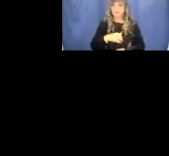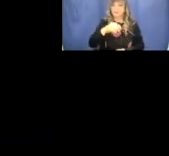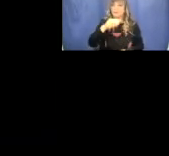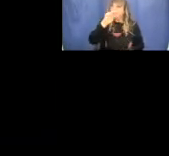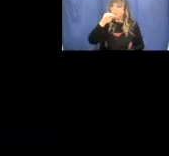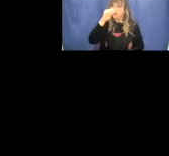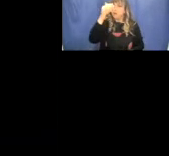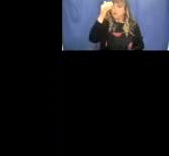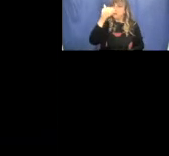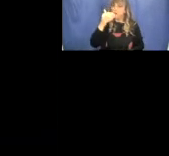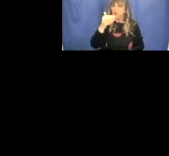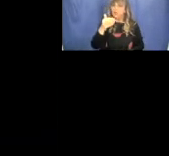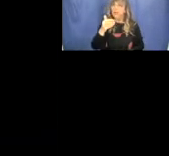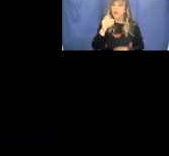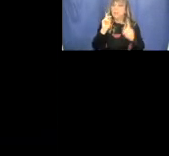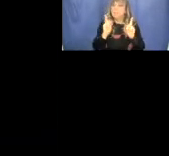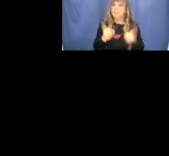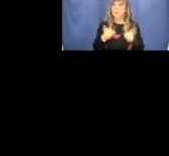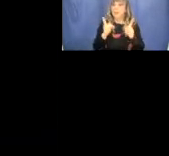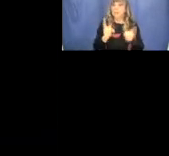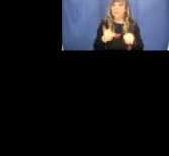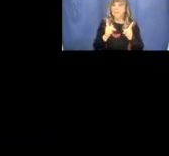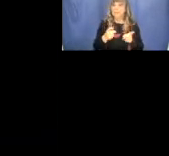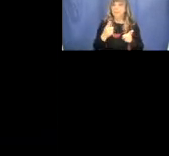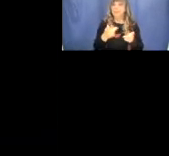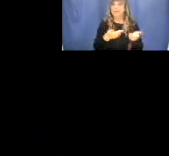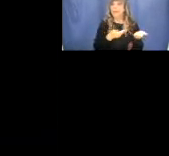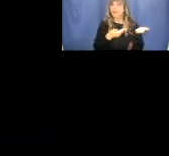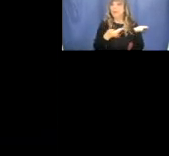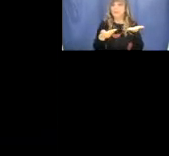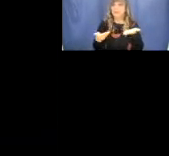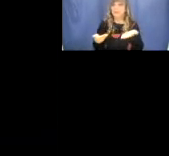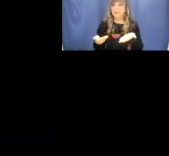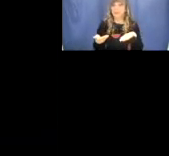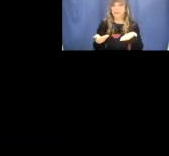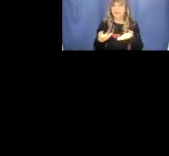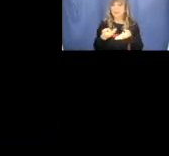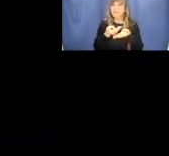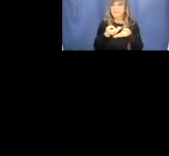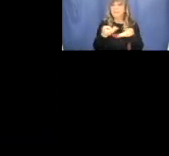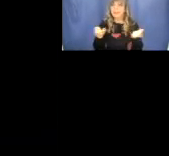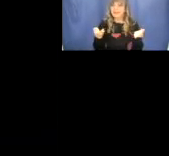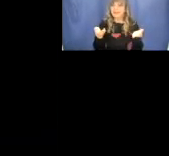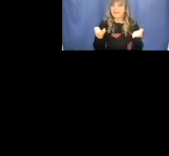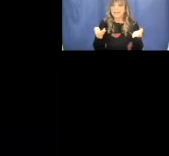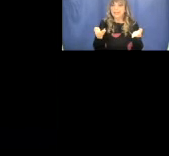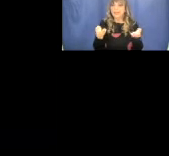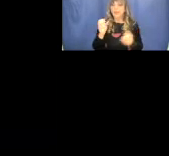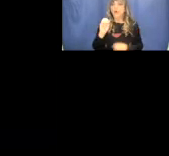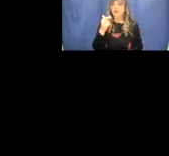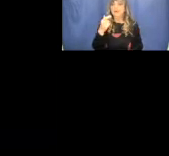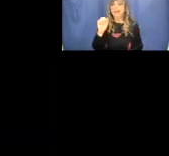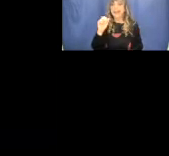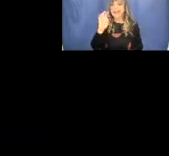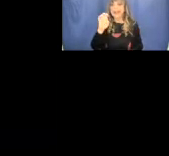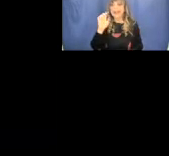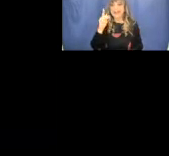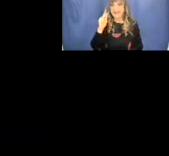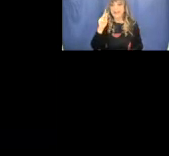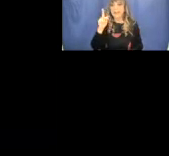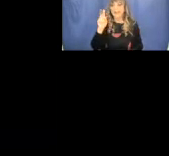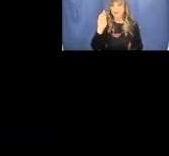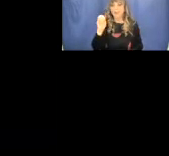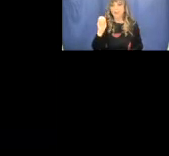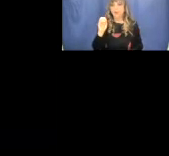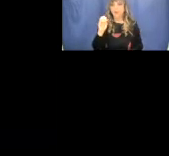sono fatte apposta per ospitare in modo preciso 13 dro con i suoi